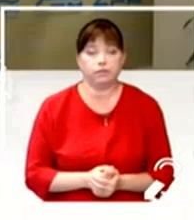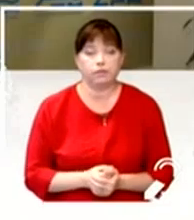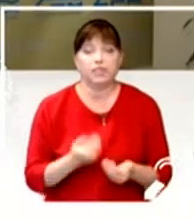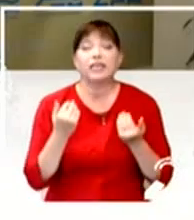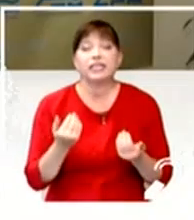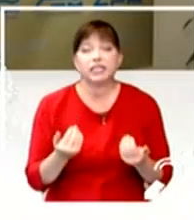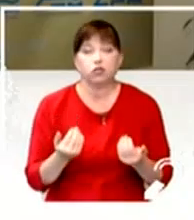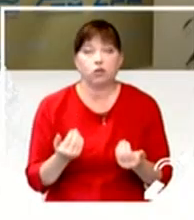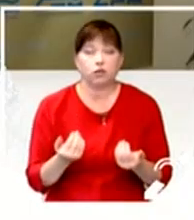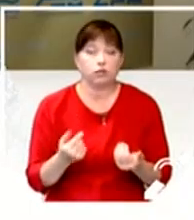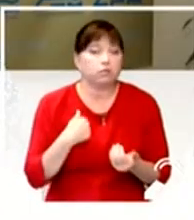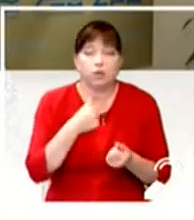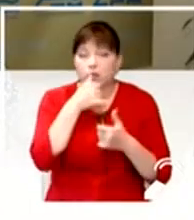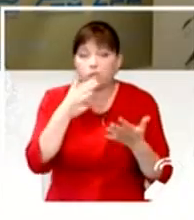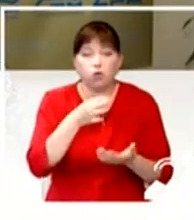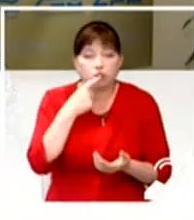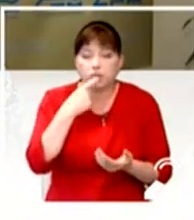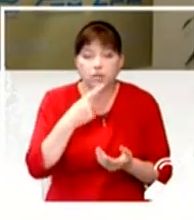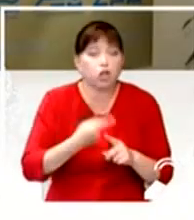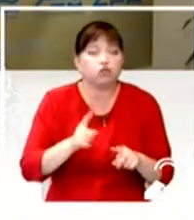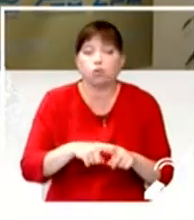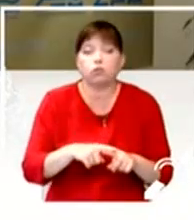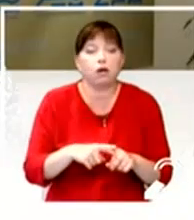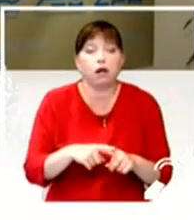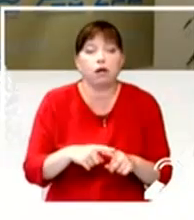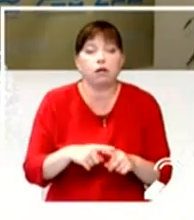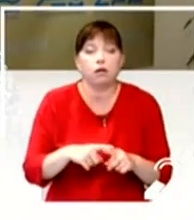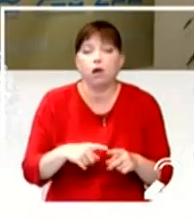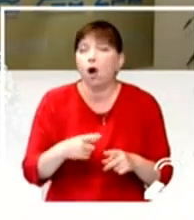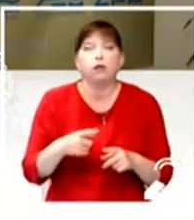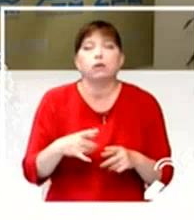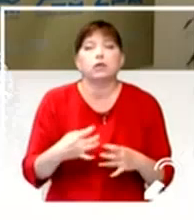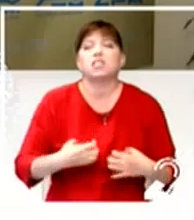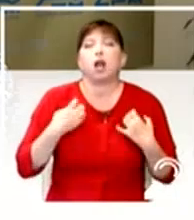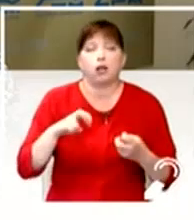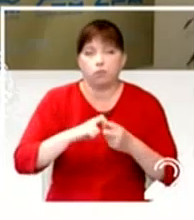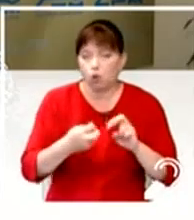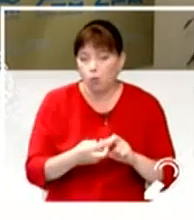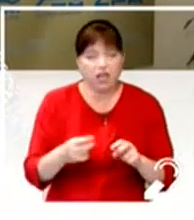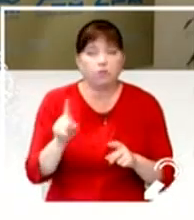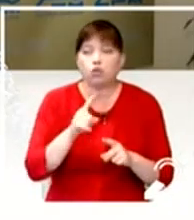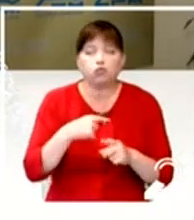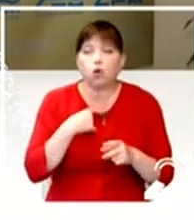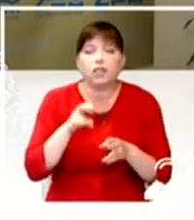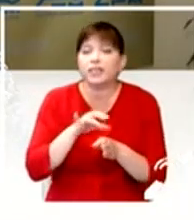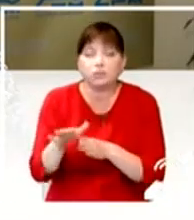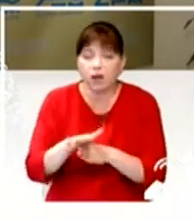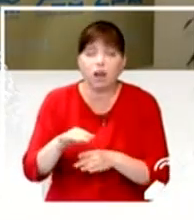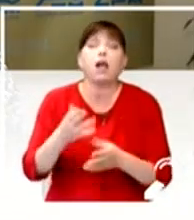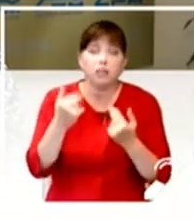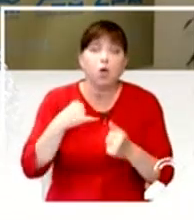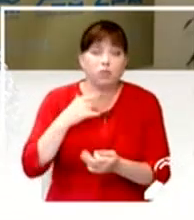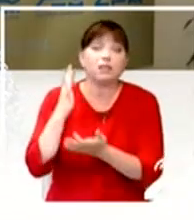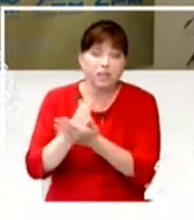La moment nu putem spune că este o problemă stringentă și nu ne isprăvim cu flota pe care o avem,